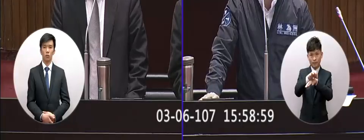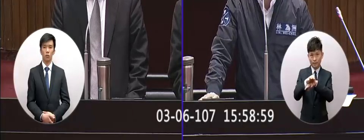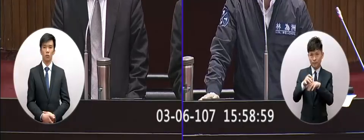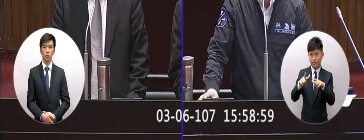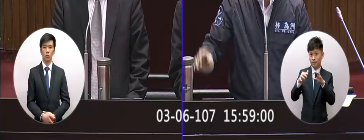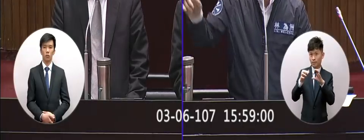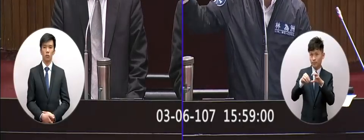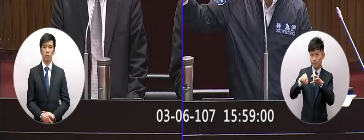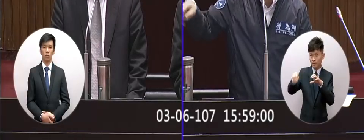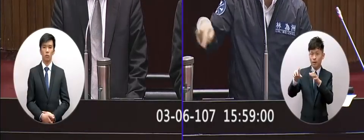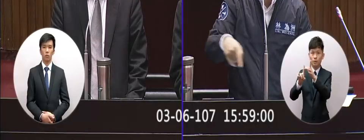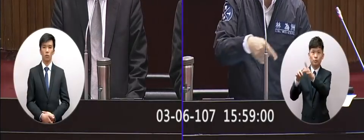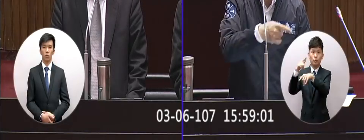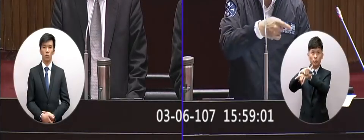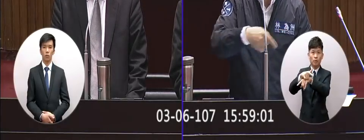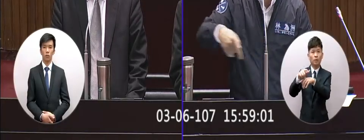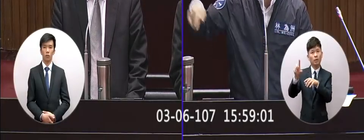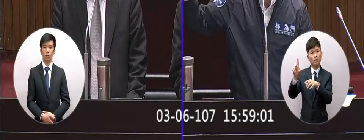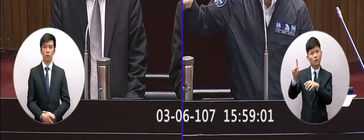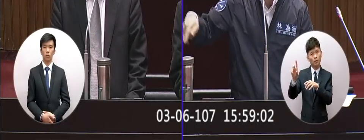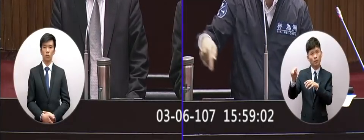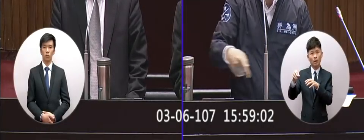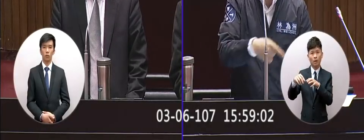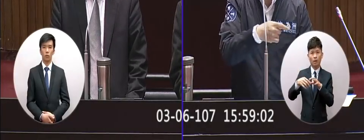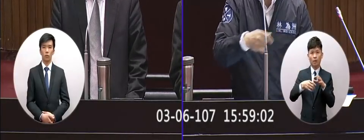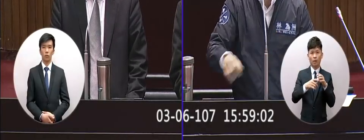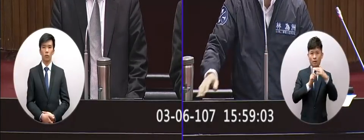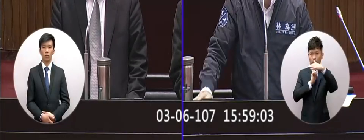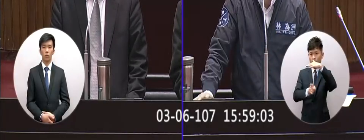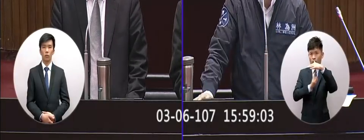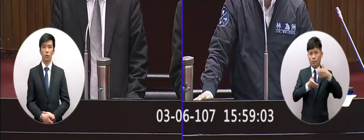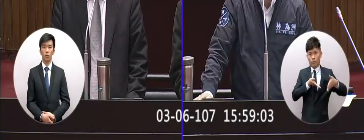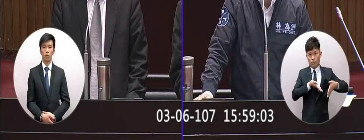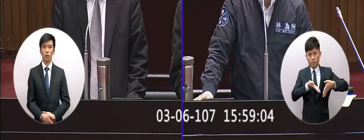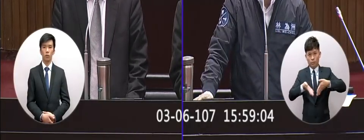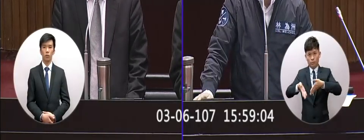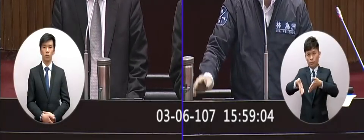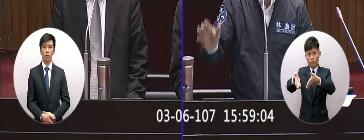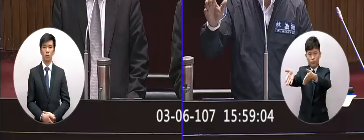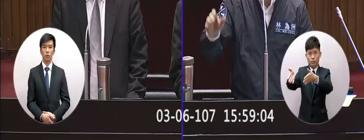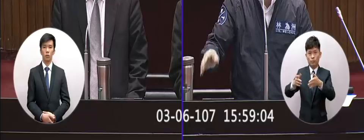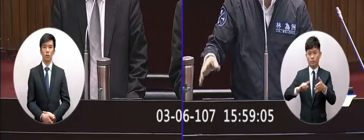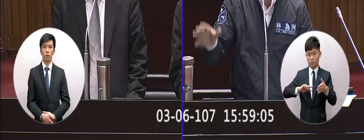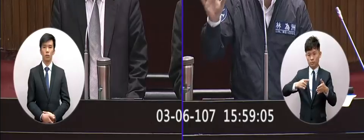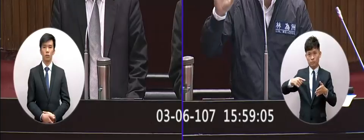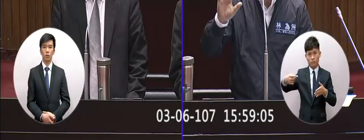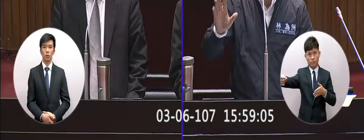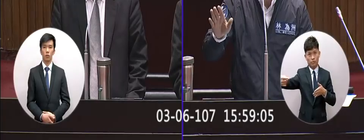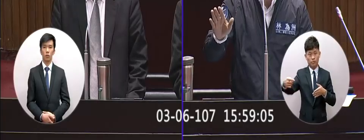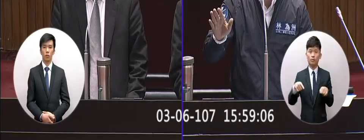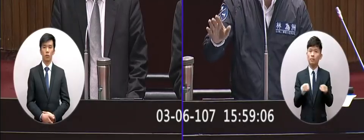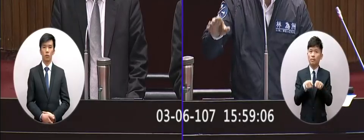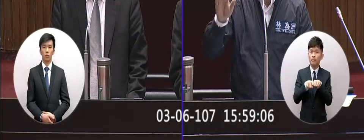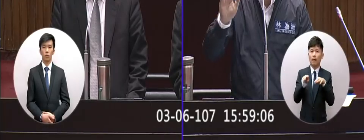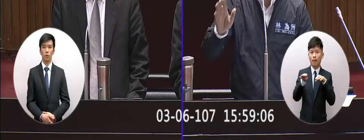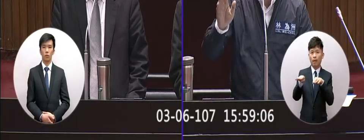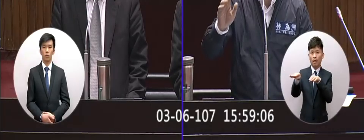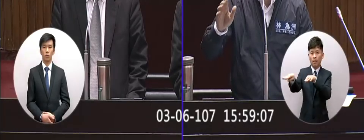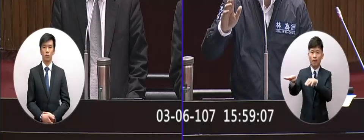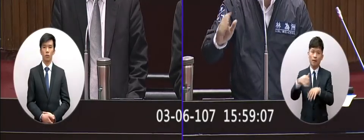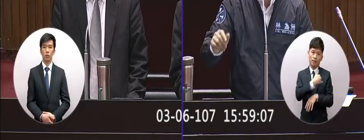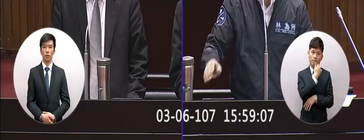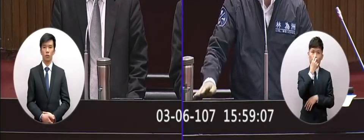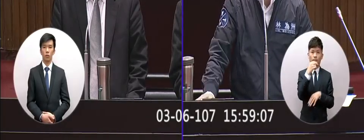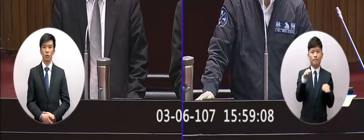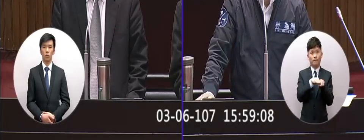20,000多的就业人口，这一个国一省道贯穿了这几个工业区了，所以它平常也塞车，假